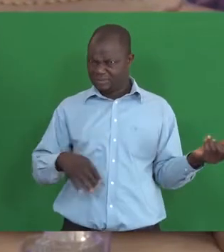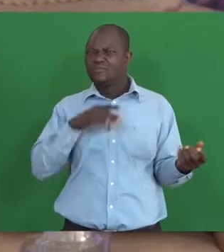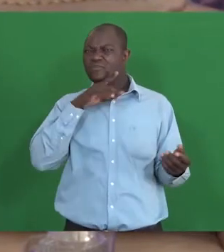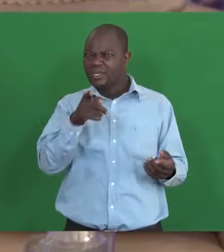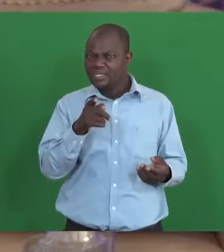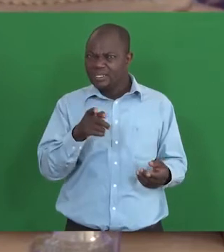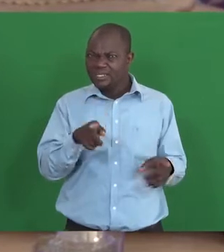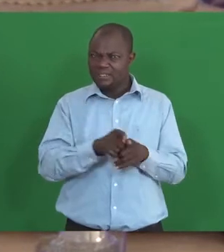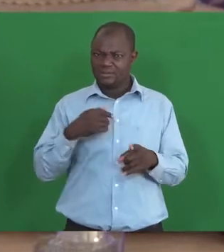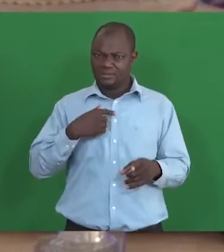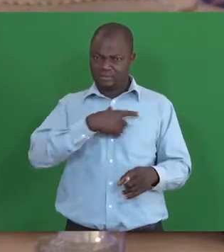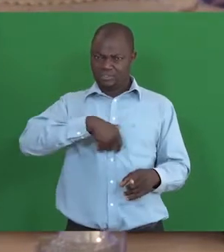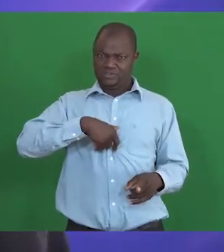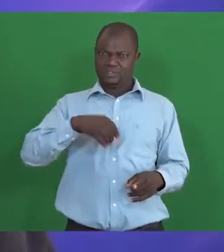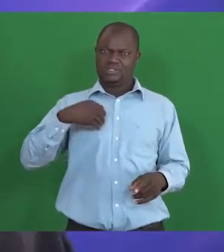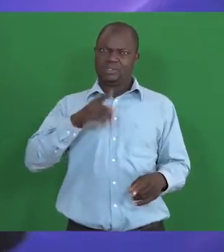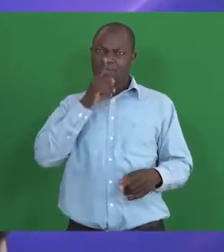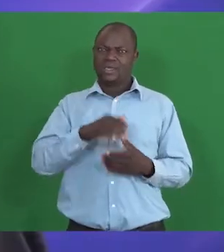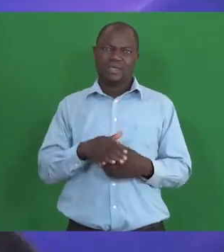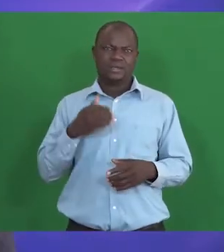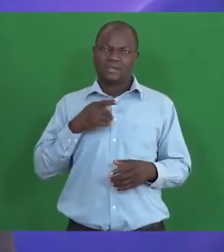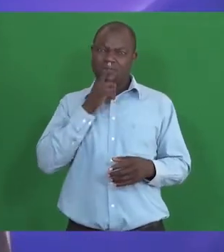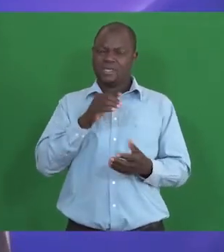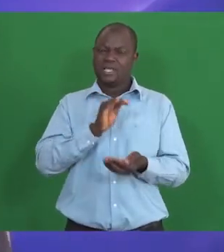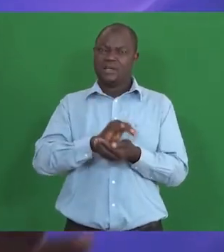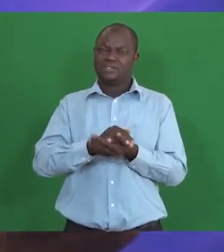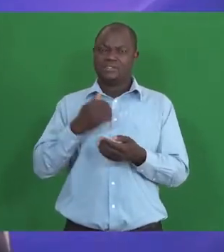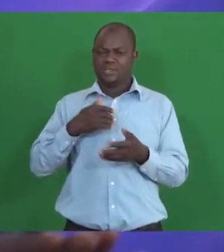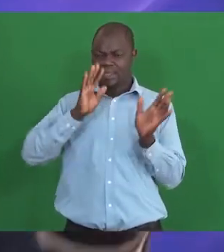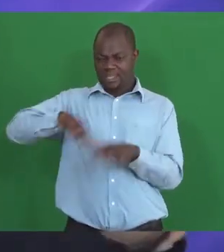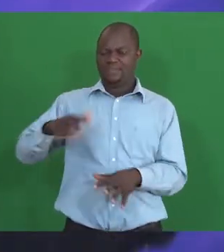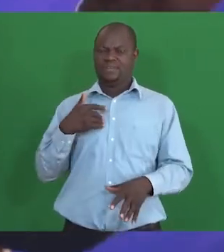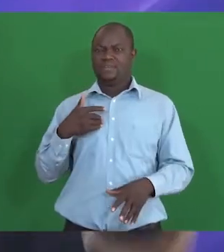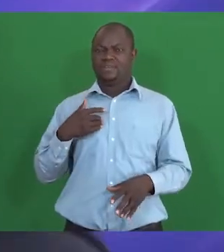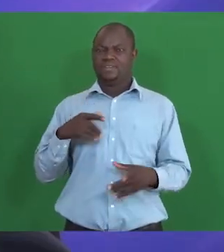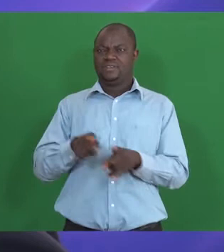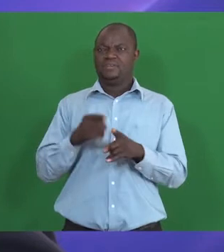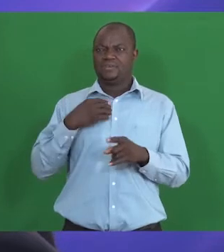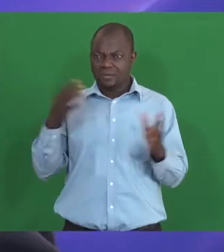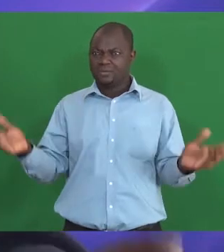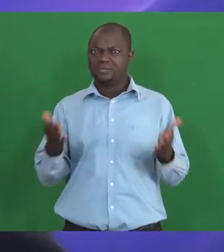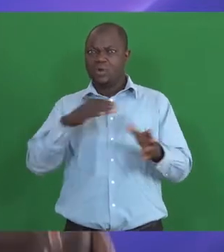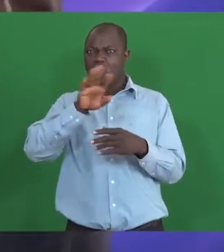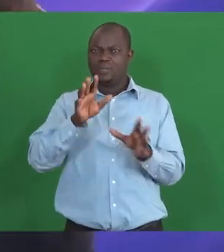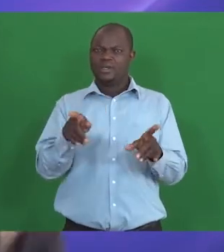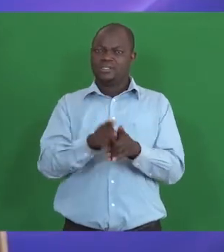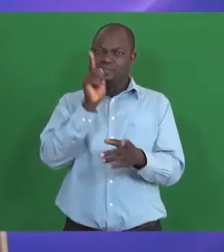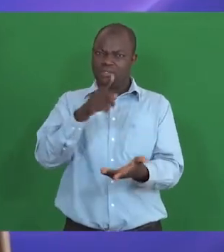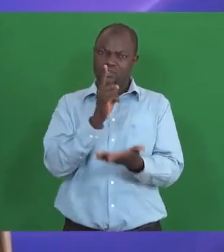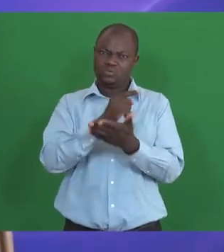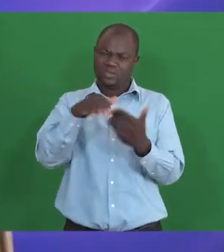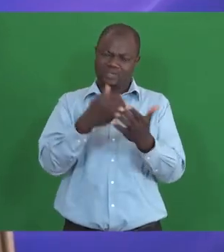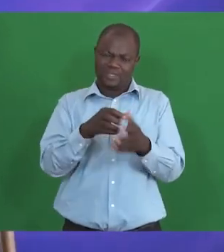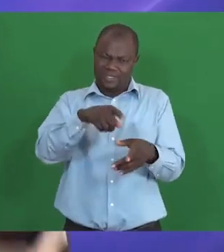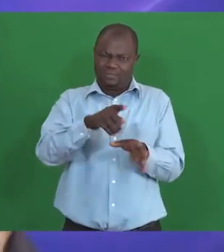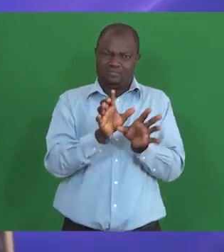magitare. Ndini mambo chete ndakabuda imo mtikati no chikaranga ndashisi ya ndega. Nukuti tikadaro tatorumbiza we madzi shondo. Iwo nga warumbiza oshedu.